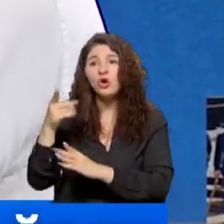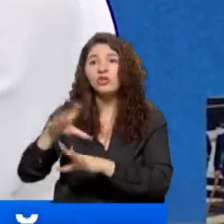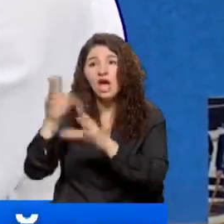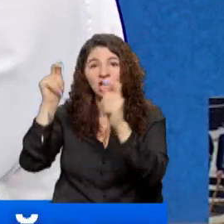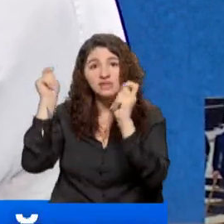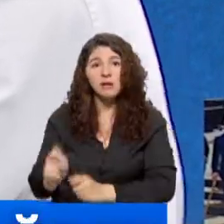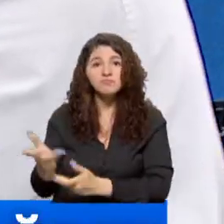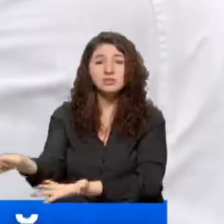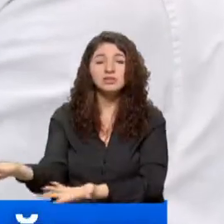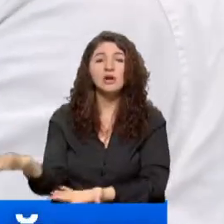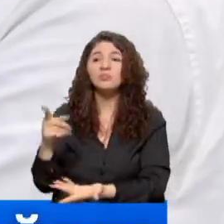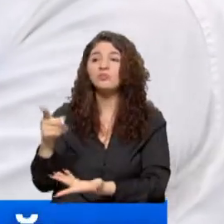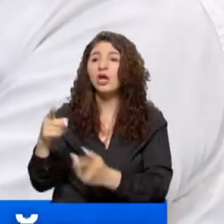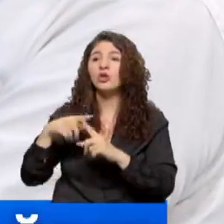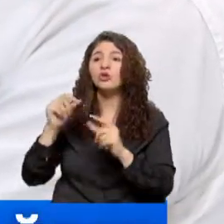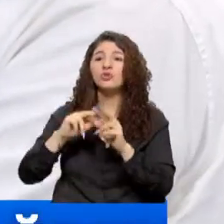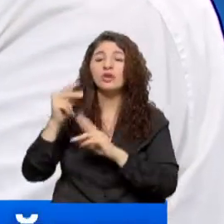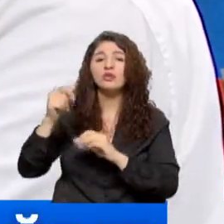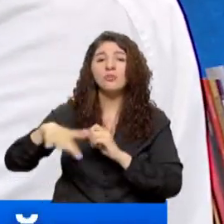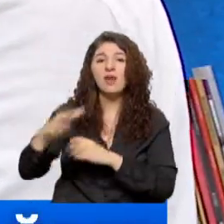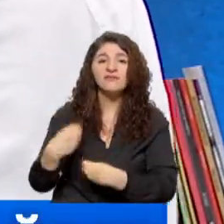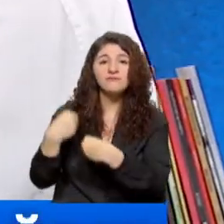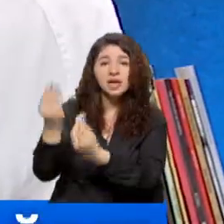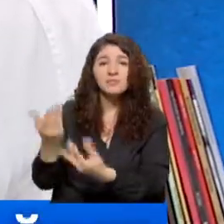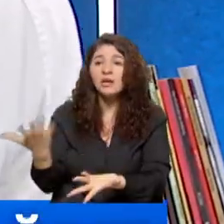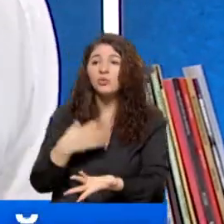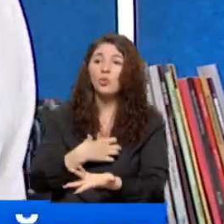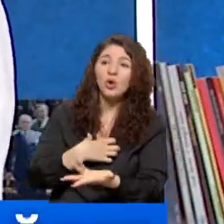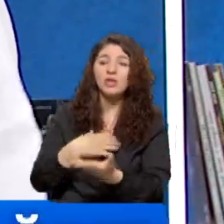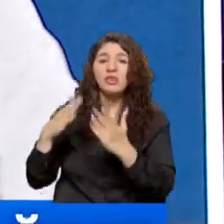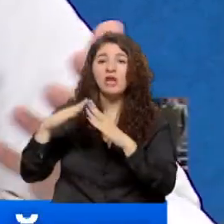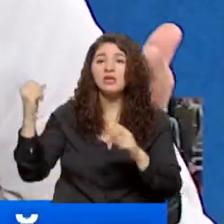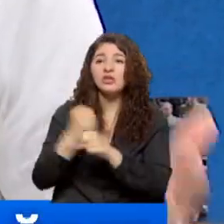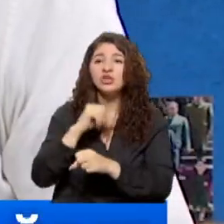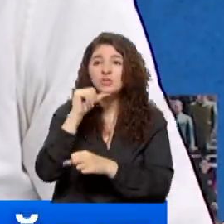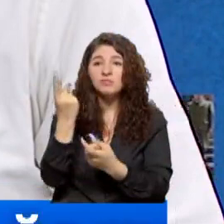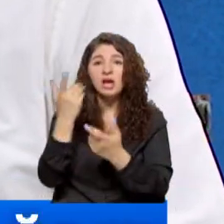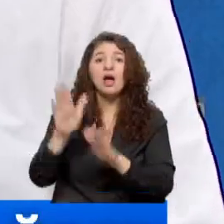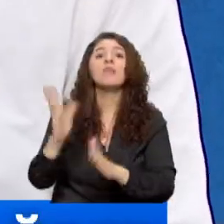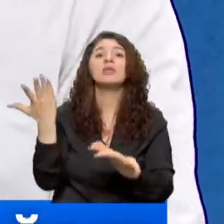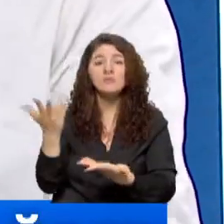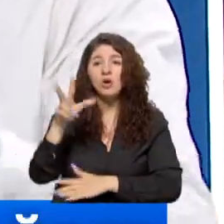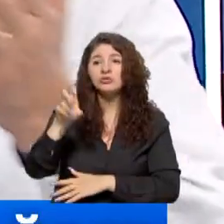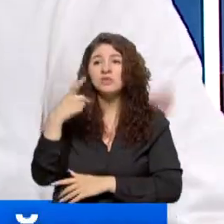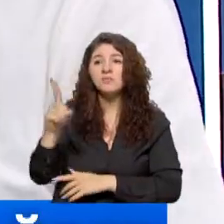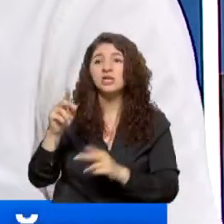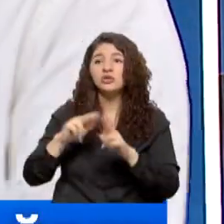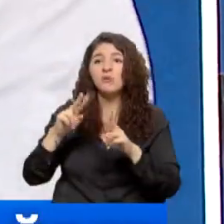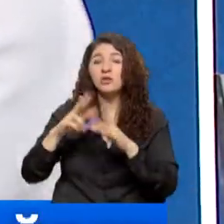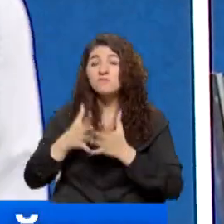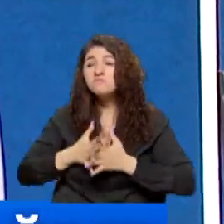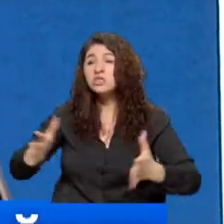Orada her şeyini yap yani buraya O biraz isi olarak verip yani Konya'da dağlık taşlık hiçbir Yer mi kalmadı 38 bin